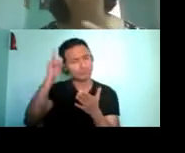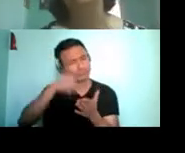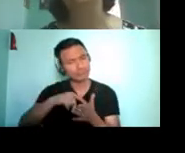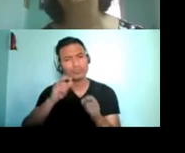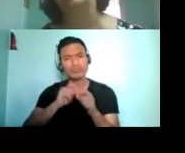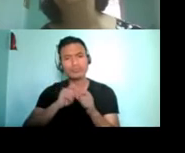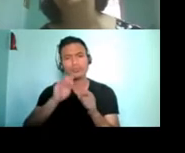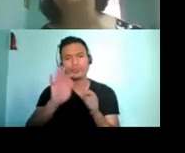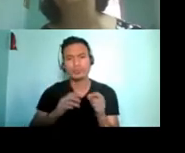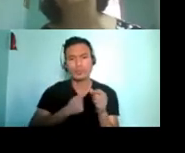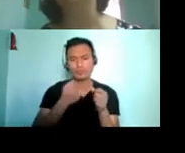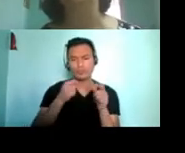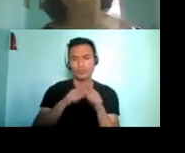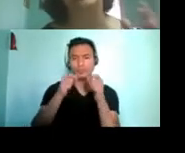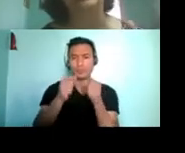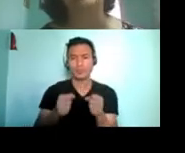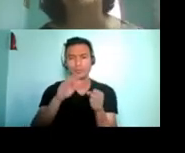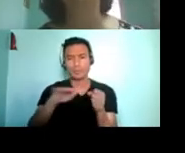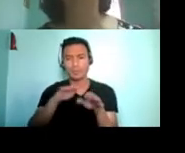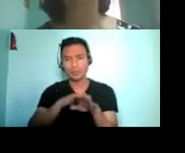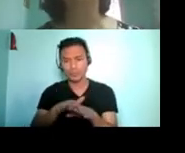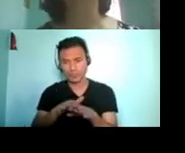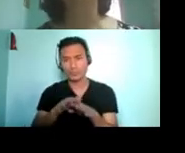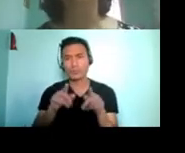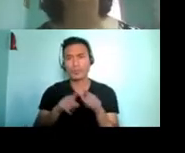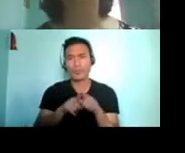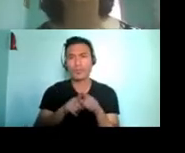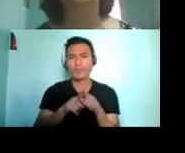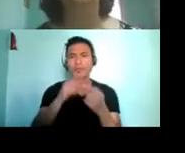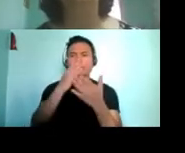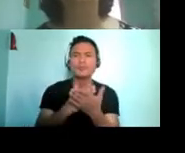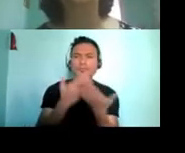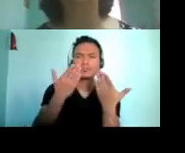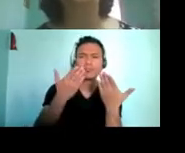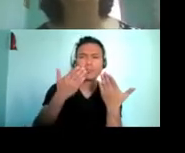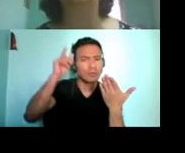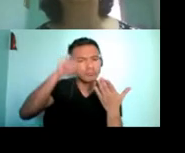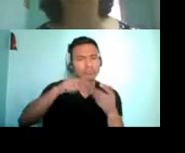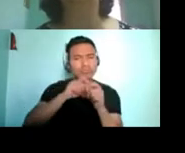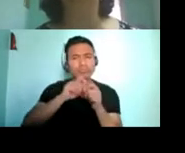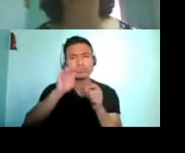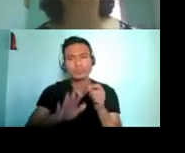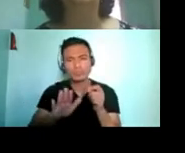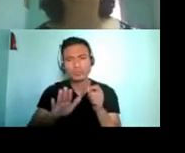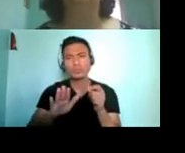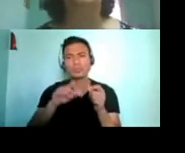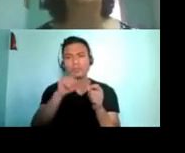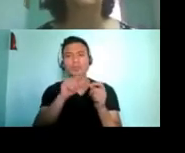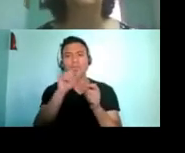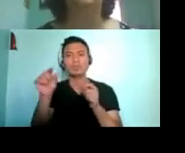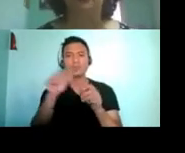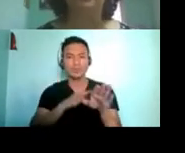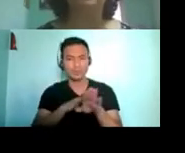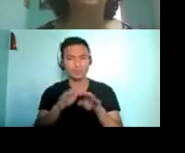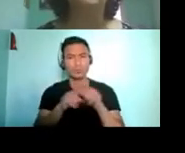अथवा आफूभन्दा तल आफूसँग बसेका जस्तै बालबालिकाहरूलाई होइन कसरी चाहिँ नोक्सानी पुर्याउन सकिन्छ यी कुराहरू